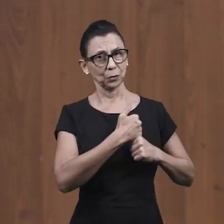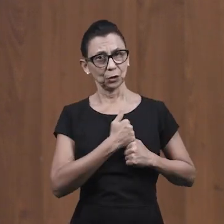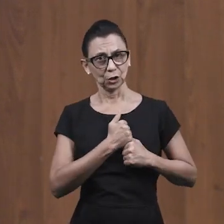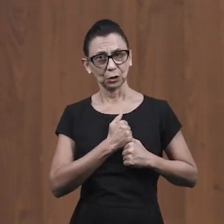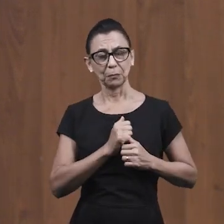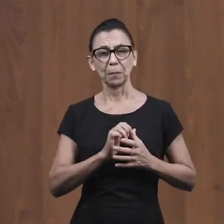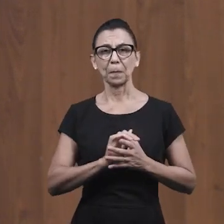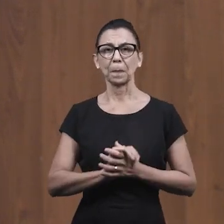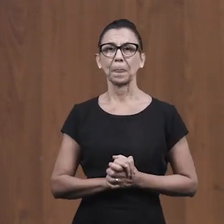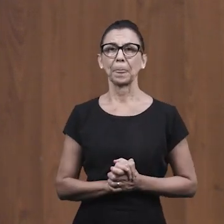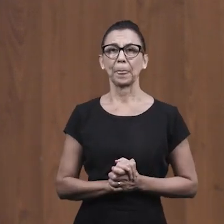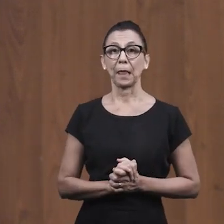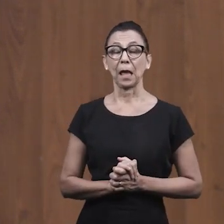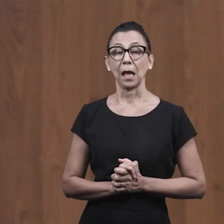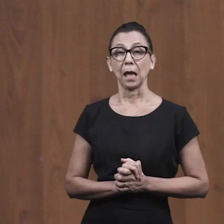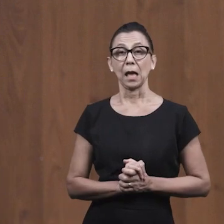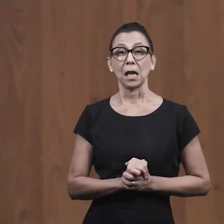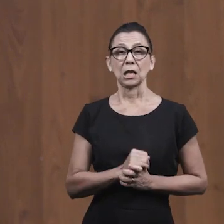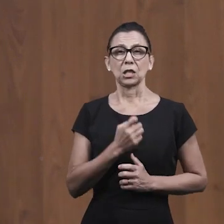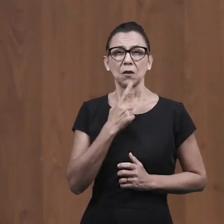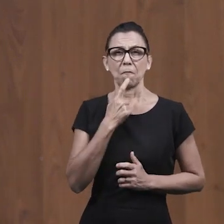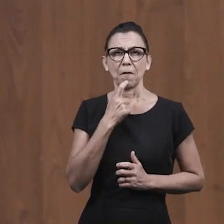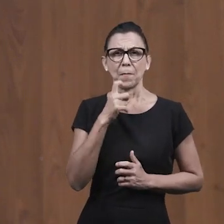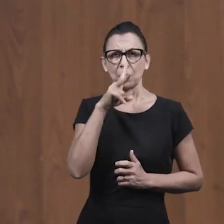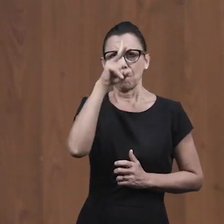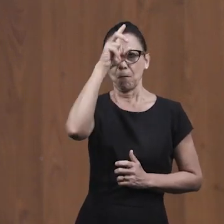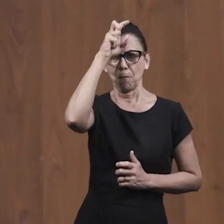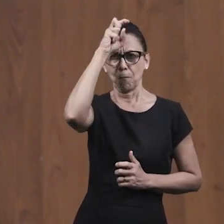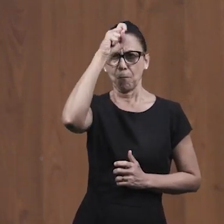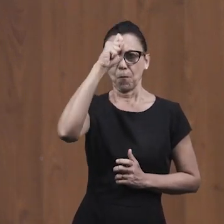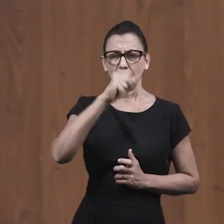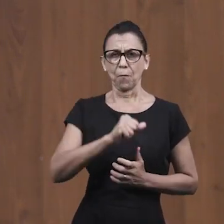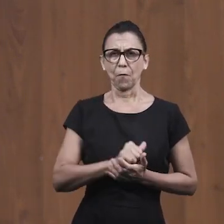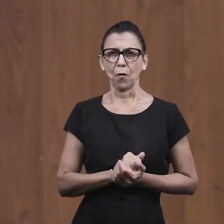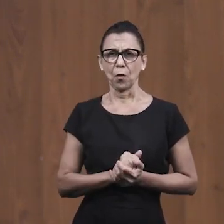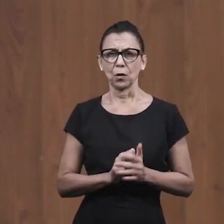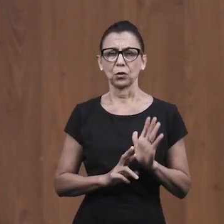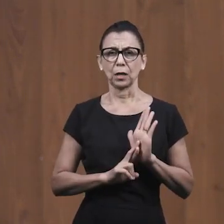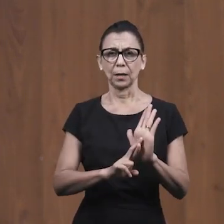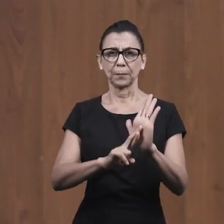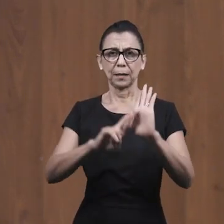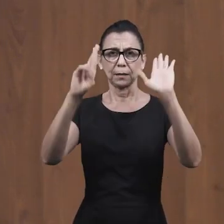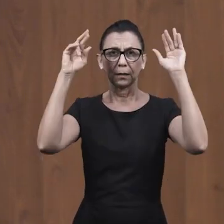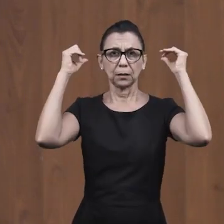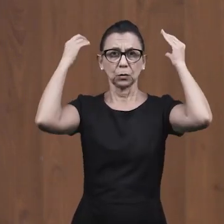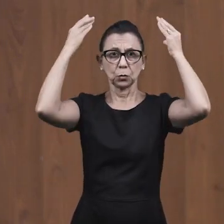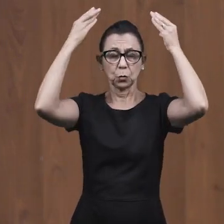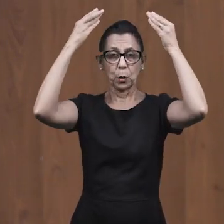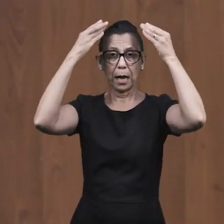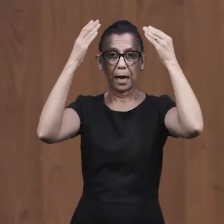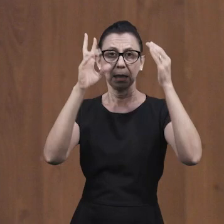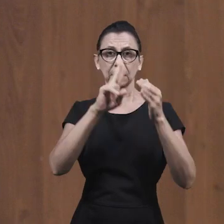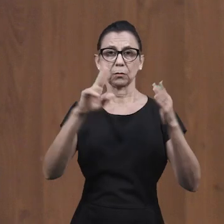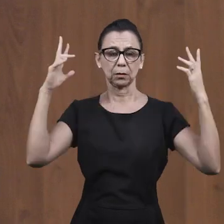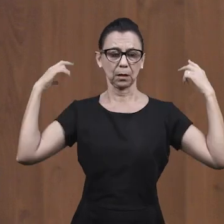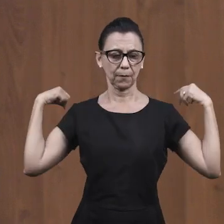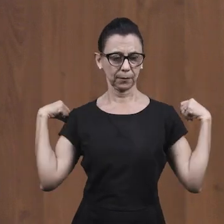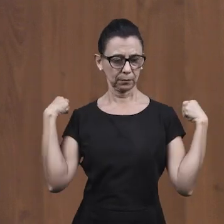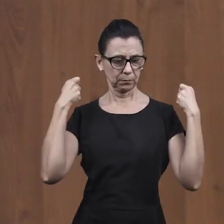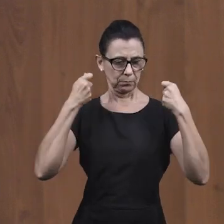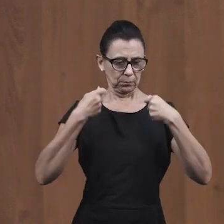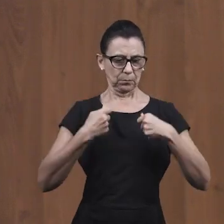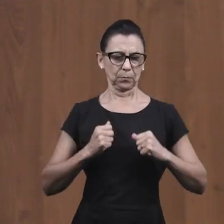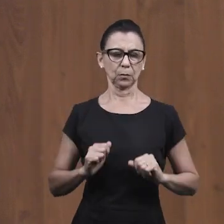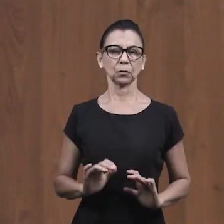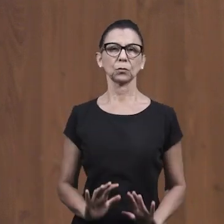le pourpre, c'était une couleur liée à la royauté utilisée par les rois. Le Seigneur Jésus est notre roi. Il